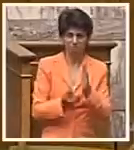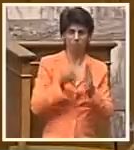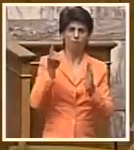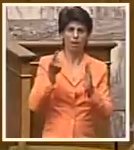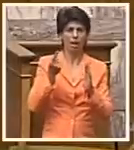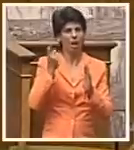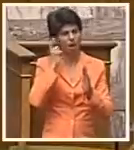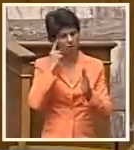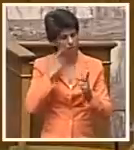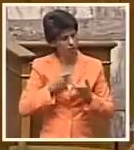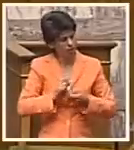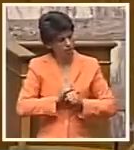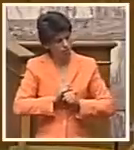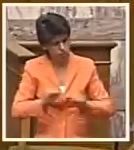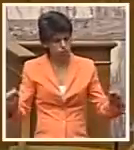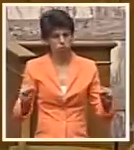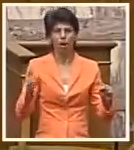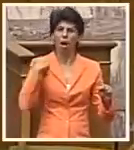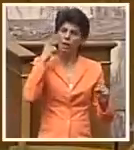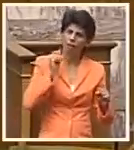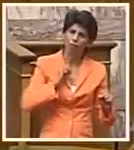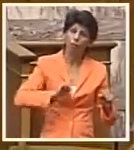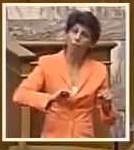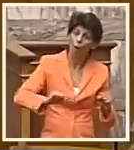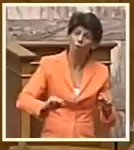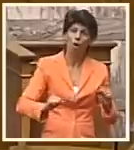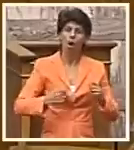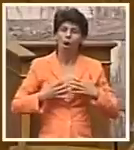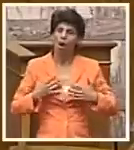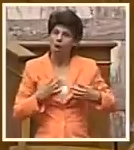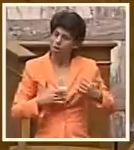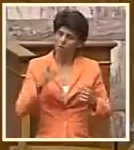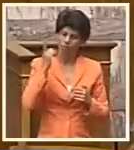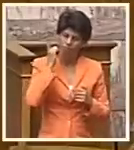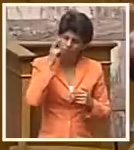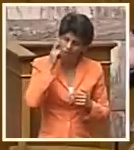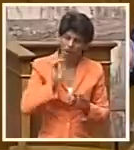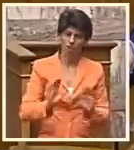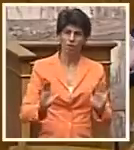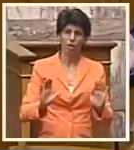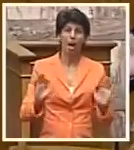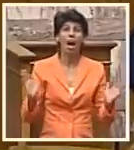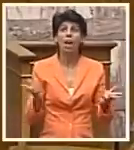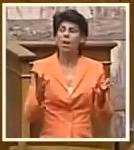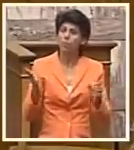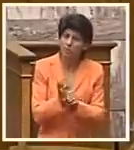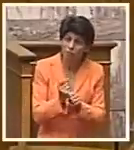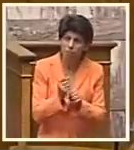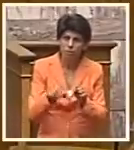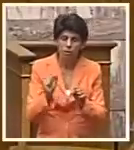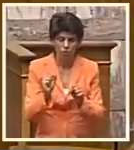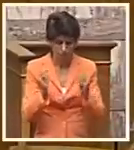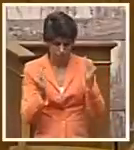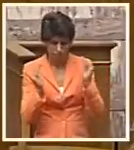Καταλαβαίνω την αγανάκτηση, καταλαβαίνω τον φόβο, καταλαβαίνω την αγωνία. Αν θα τα καταφέρουν, θα